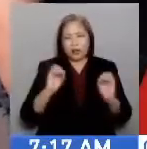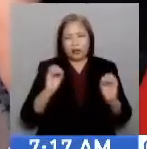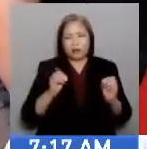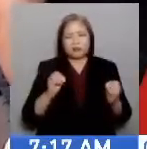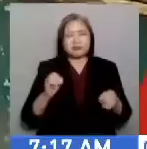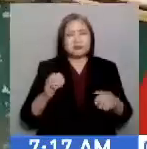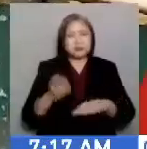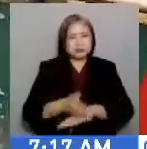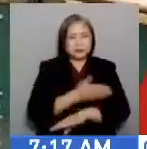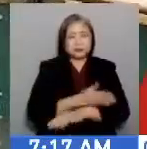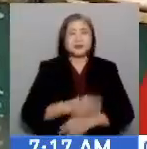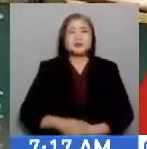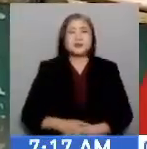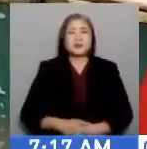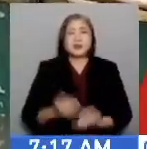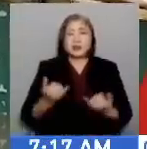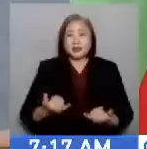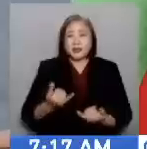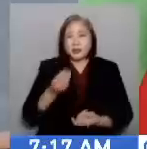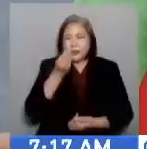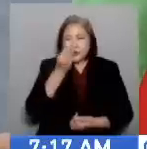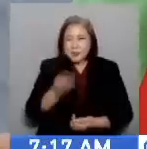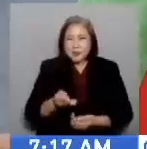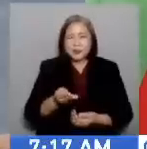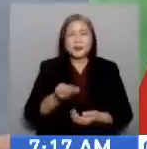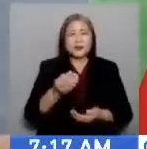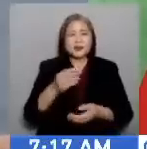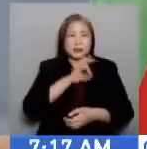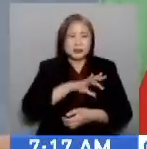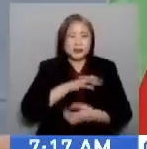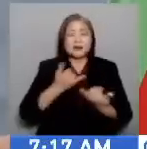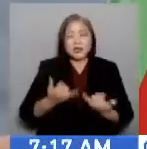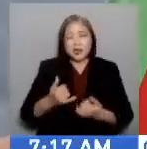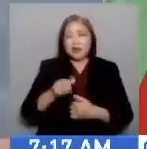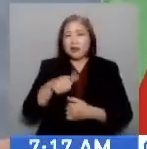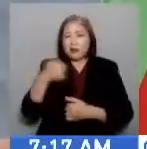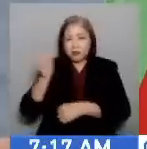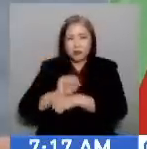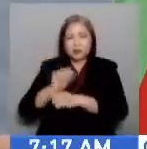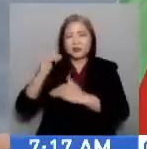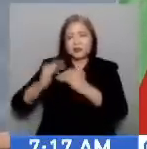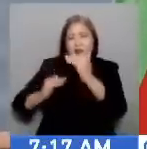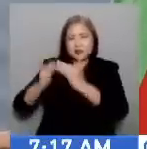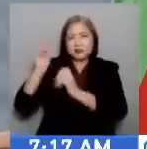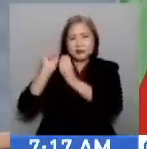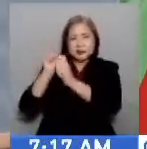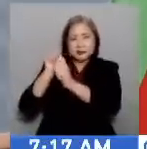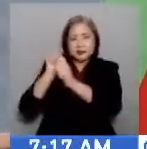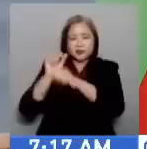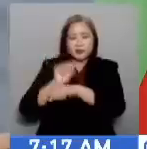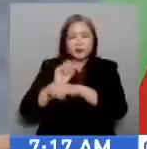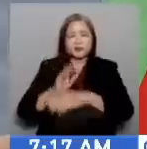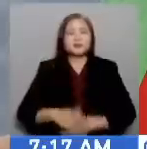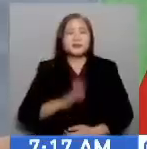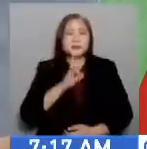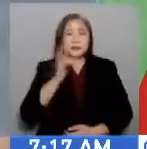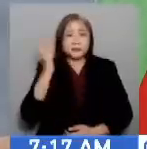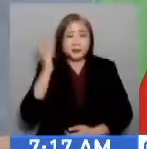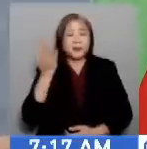niyang sumideline bilang construction worker. Inuhuli namin nung araw, kahit paano nakapapag-aaral kami ng mga anak